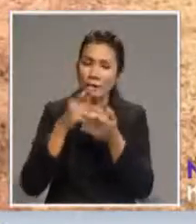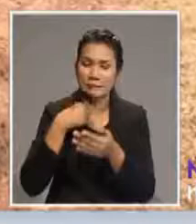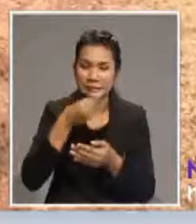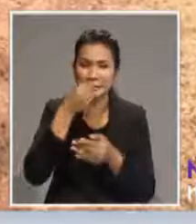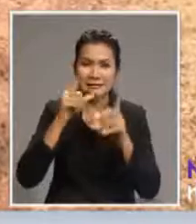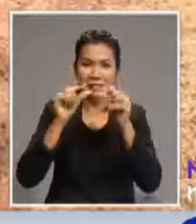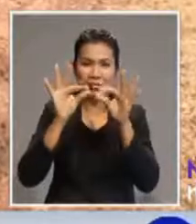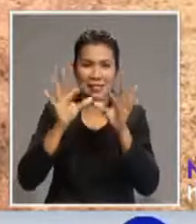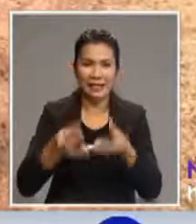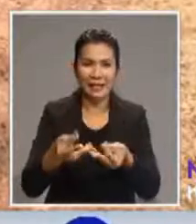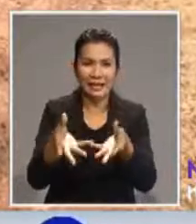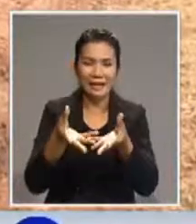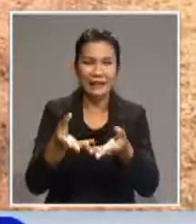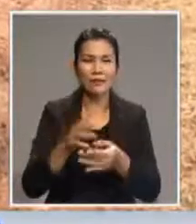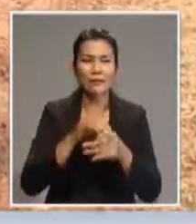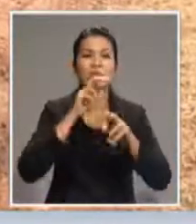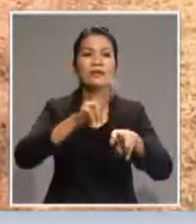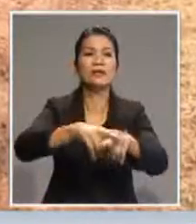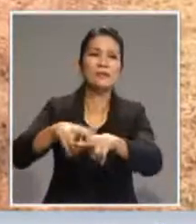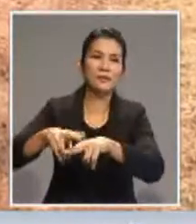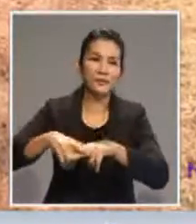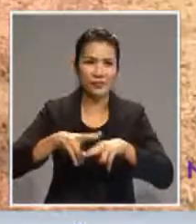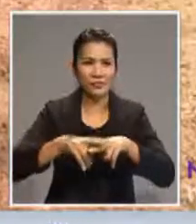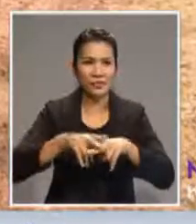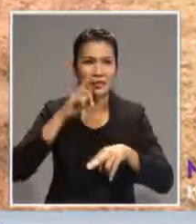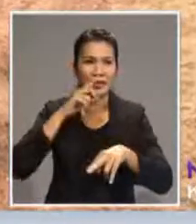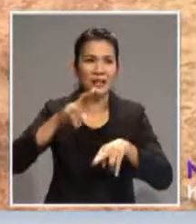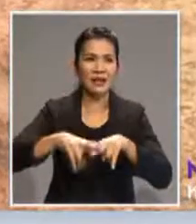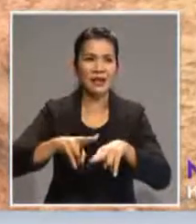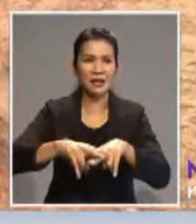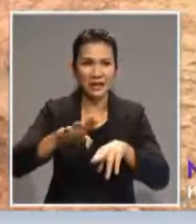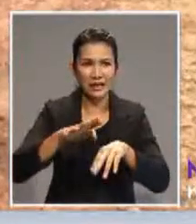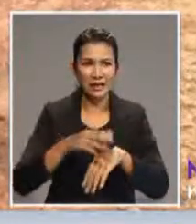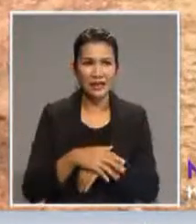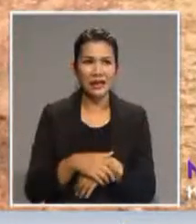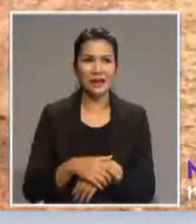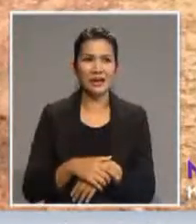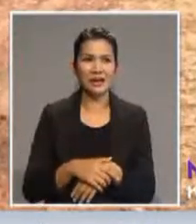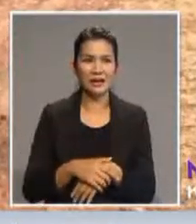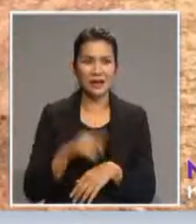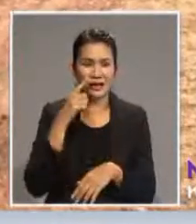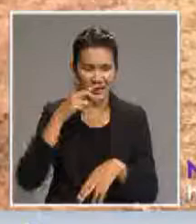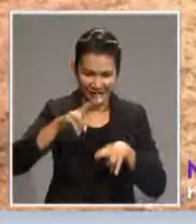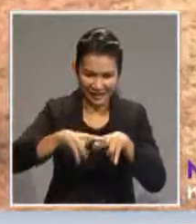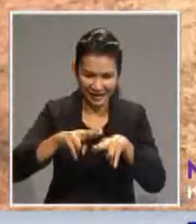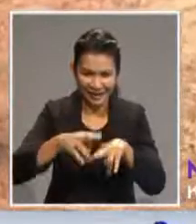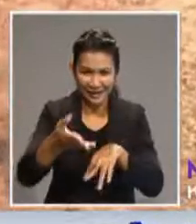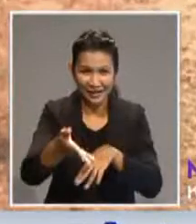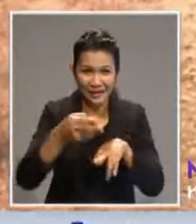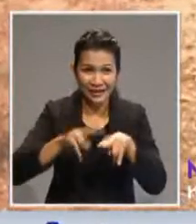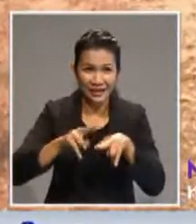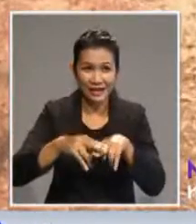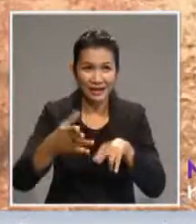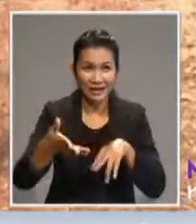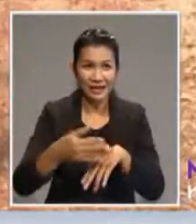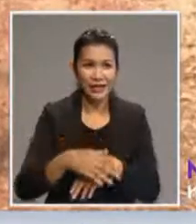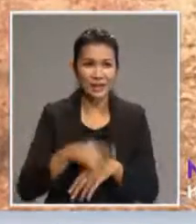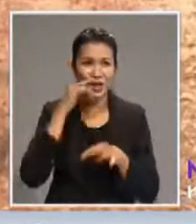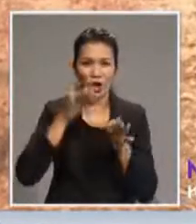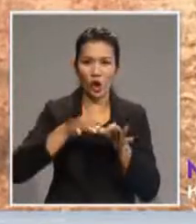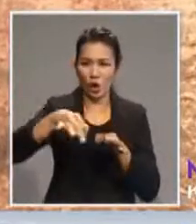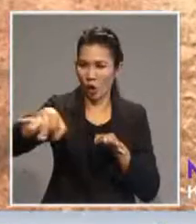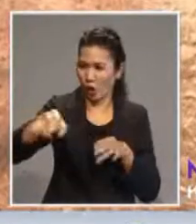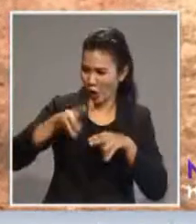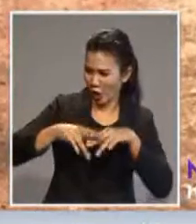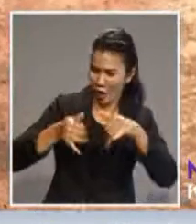นมด้วย อันนั่งก่อนละกันค่ะ เชิญนั่งก่อนนะฮะท่านผู้จัดการเชิญพี่ไหมทางนี้โอ้ไปสัก